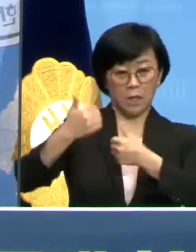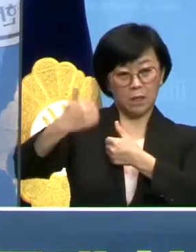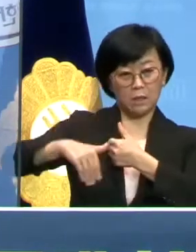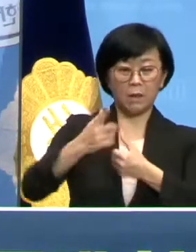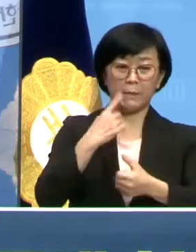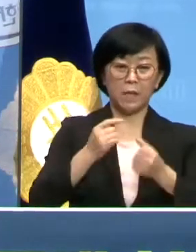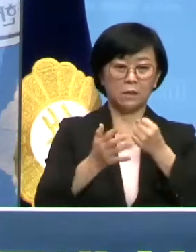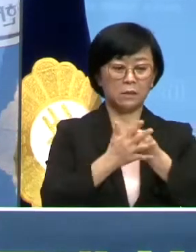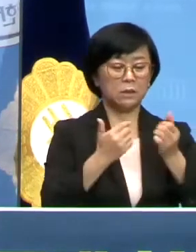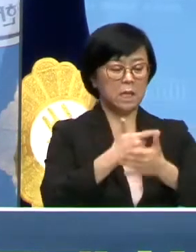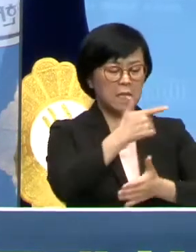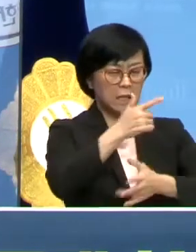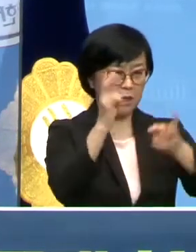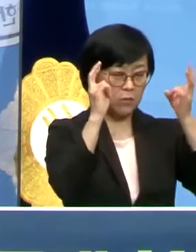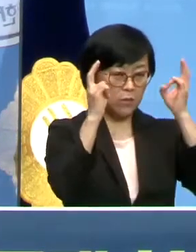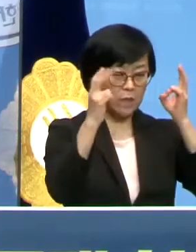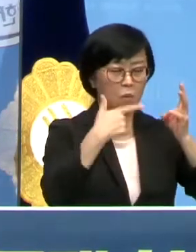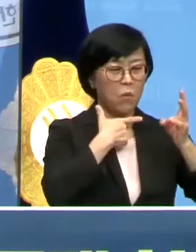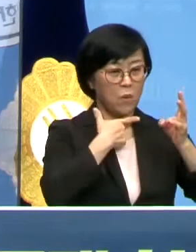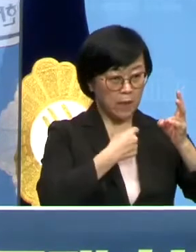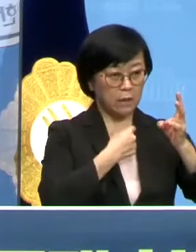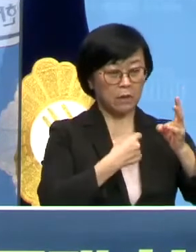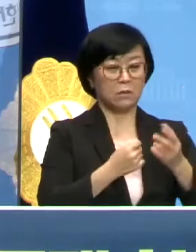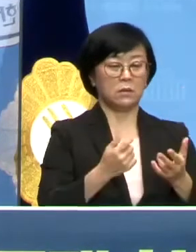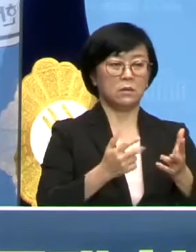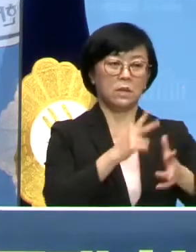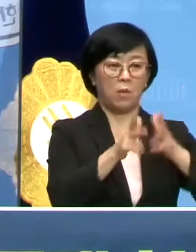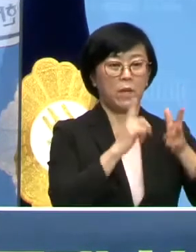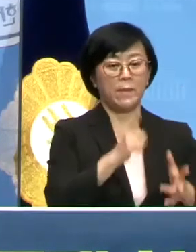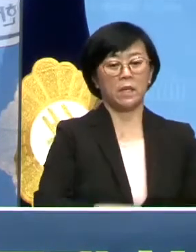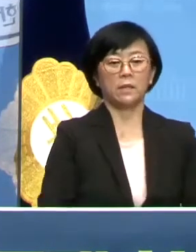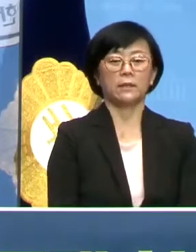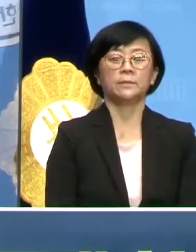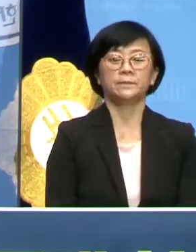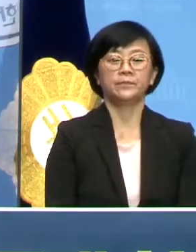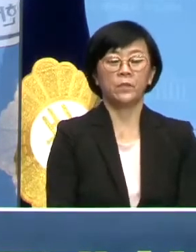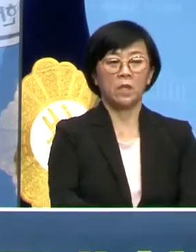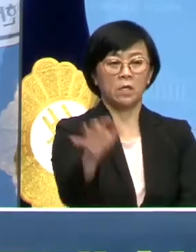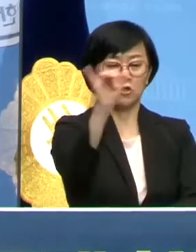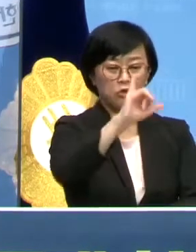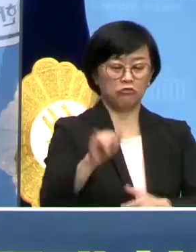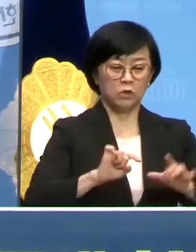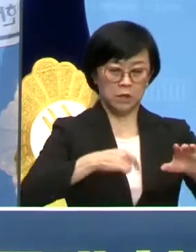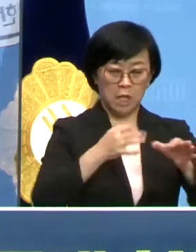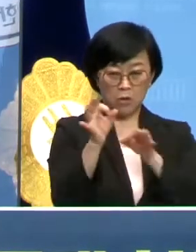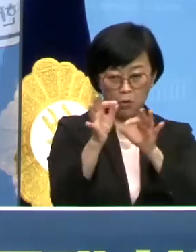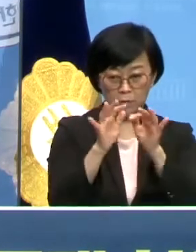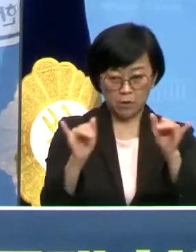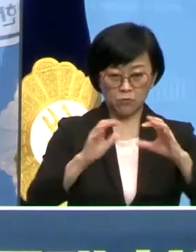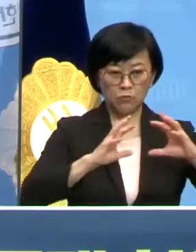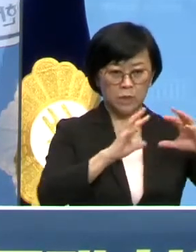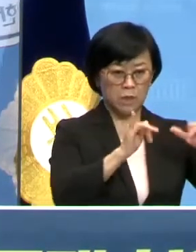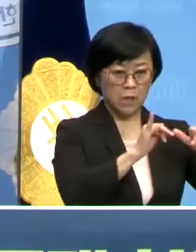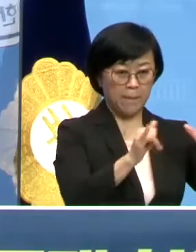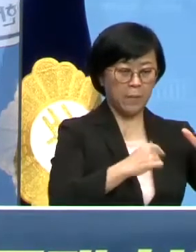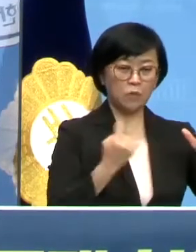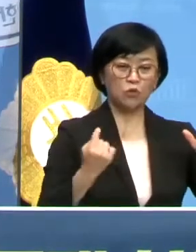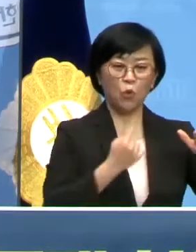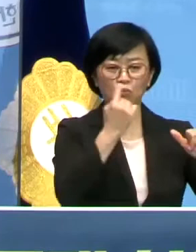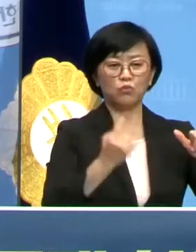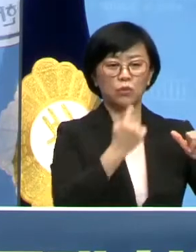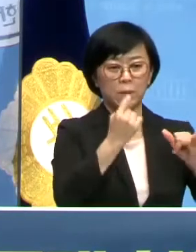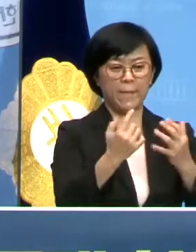대기업 수건 법 아니라는 사실도 밝혀졌습니다 그래서 전국의 자영업자들은 국민들과 함께 촛불을